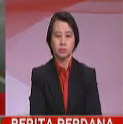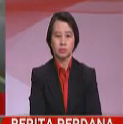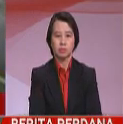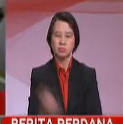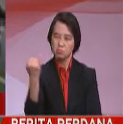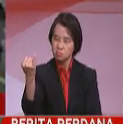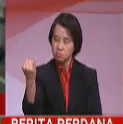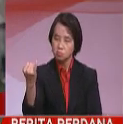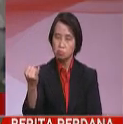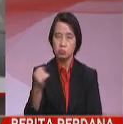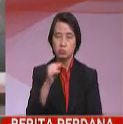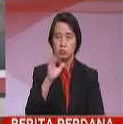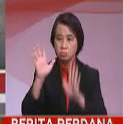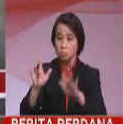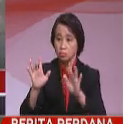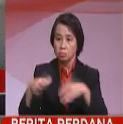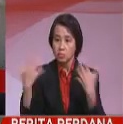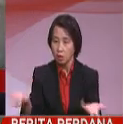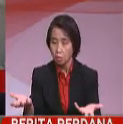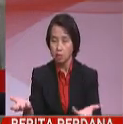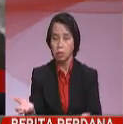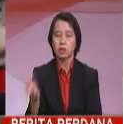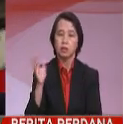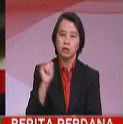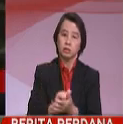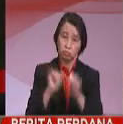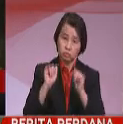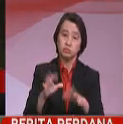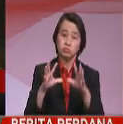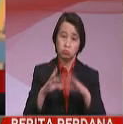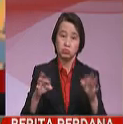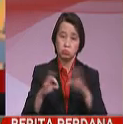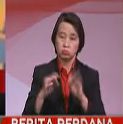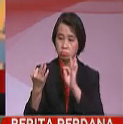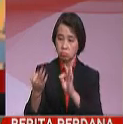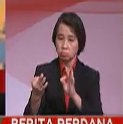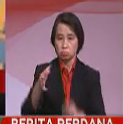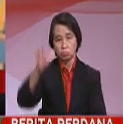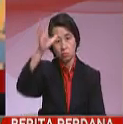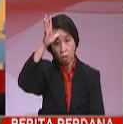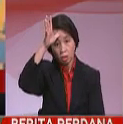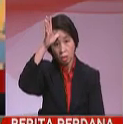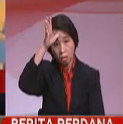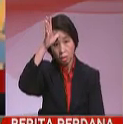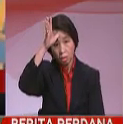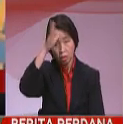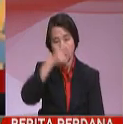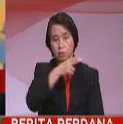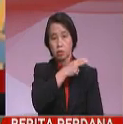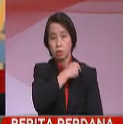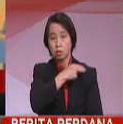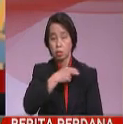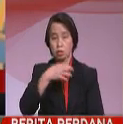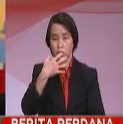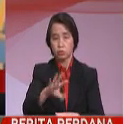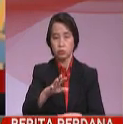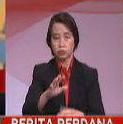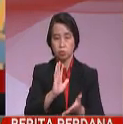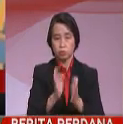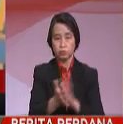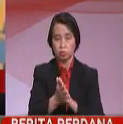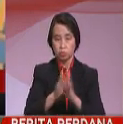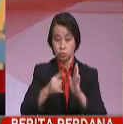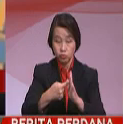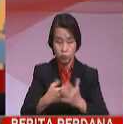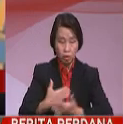Zalim dan tidak berperi kemanusiaan, itu yang dapat diungkapkan terhadap seorang bapa di Aceh, Indonesia selepas menjadi